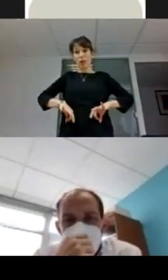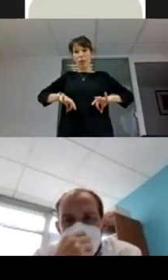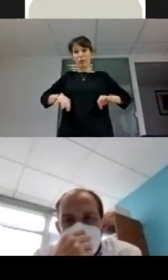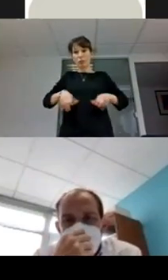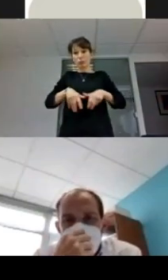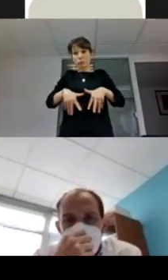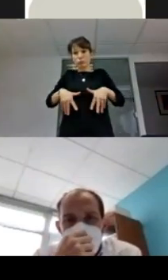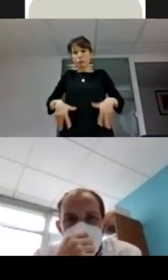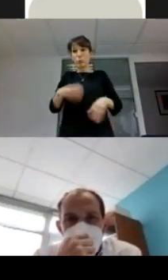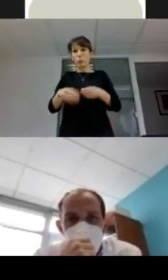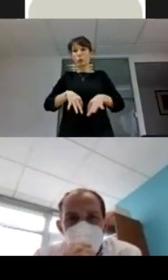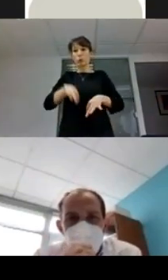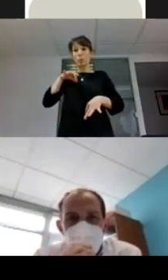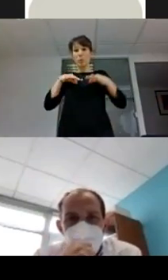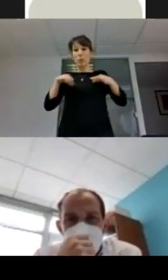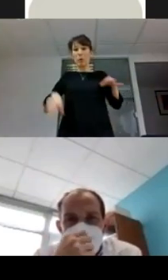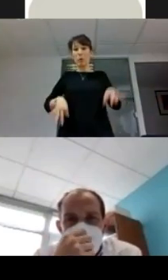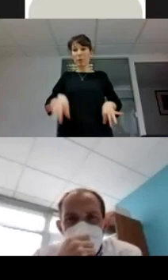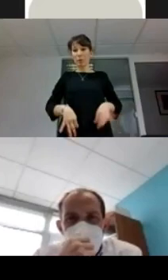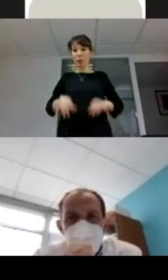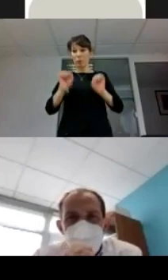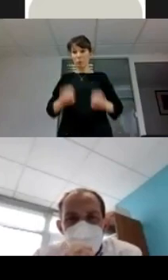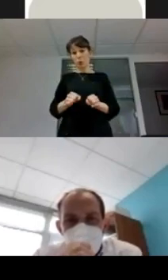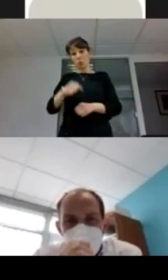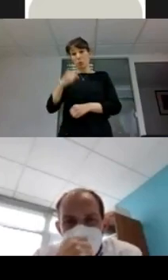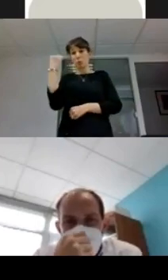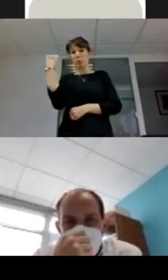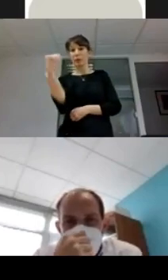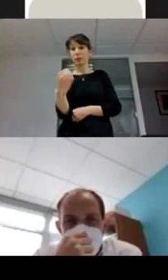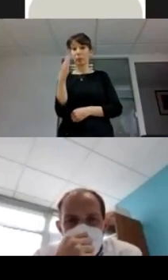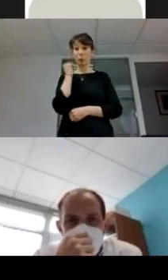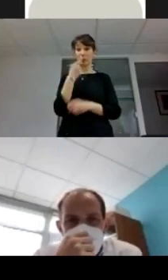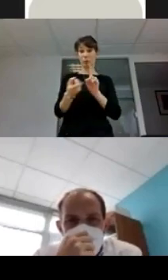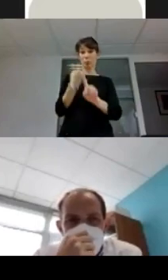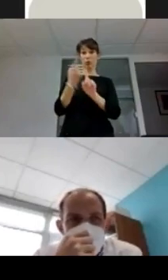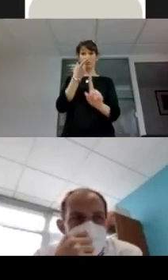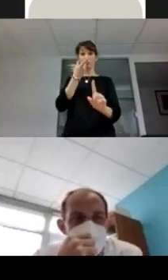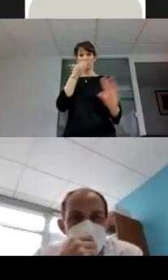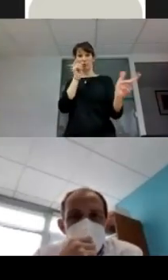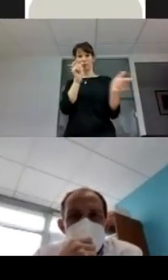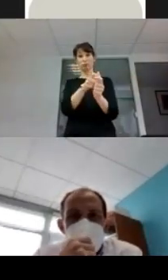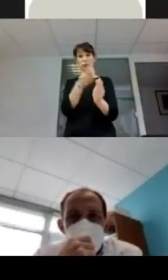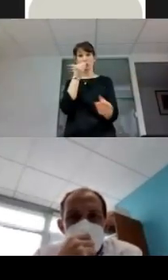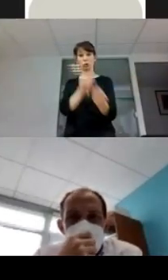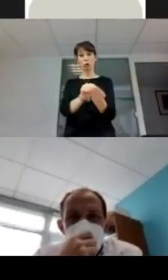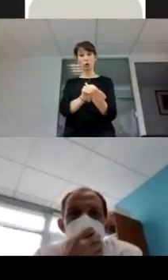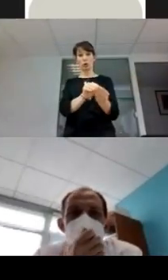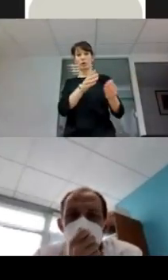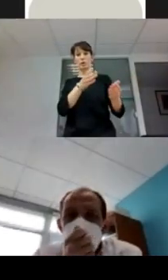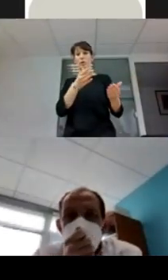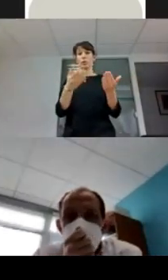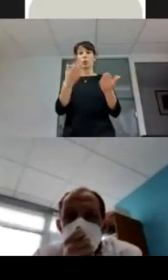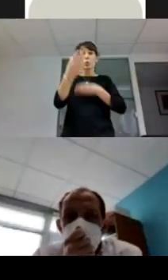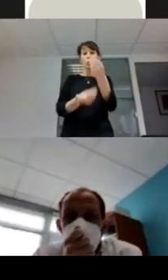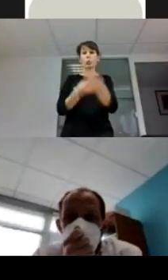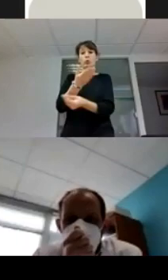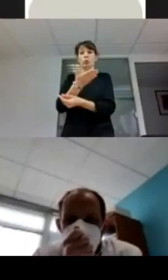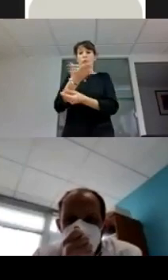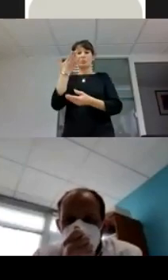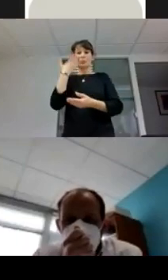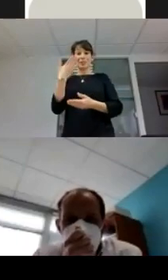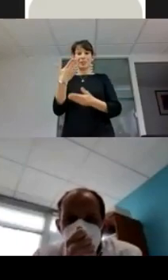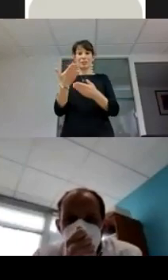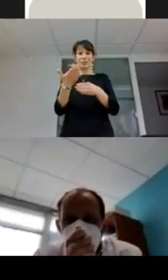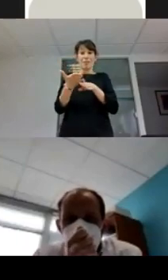du côlon avec un envahissement ganglionnaire ou des métastases à distance. Donc c'est vraiment l'intérêt de diagnostiquer